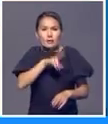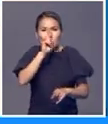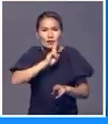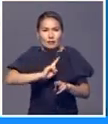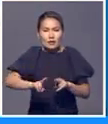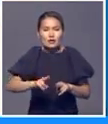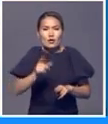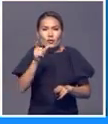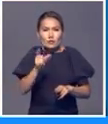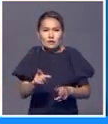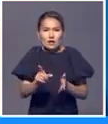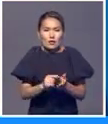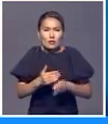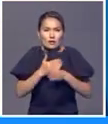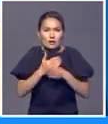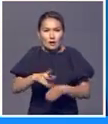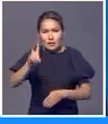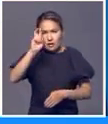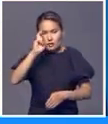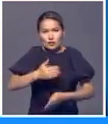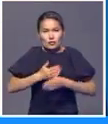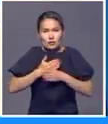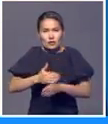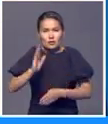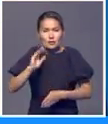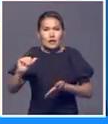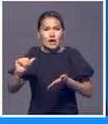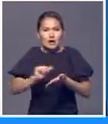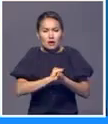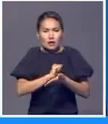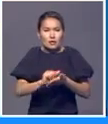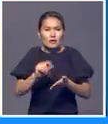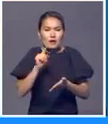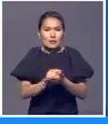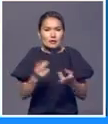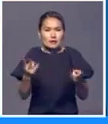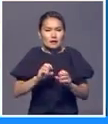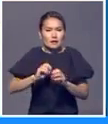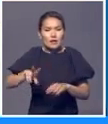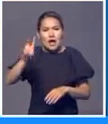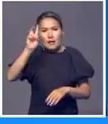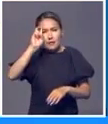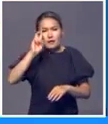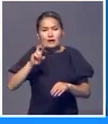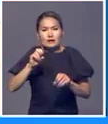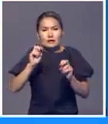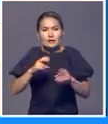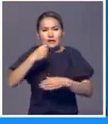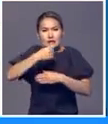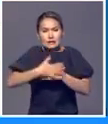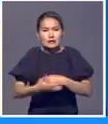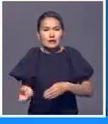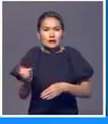мемлекеттік әлеуметтік сақтандыру қорынан төлемдер тағайындауға құжаттарын рәсімдей алады. Ол үшін мемлекеттік зейнетақы төлеу орталығына